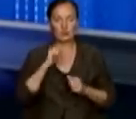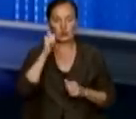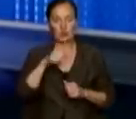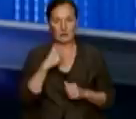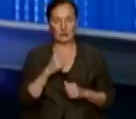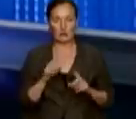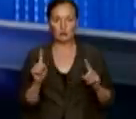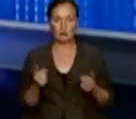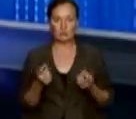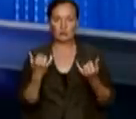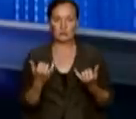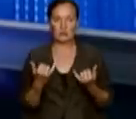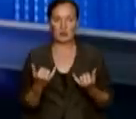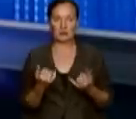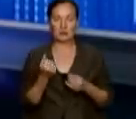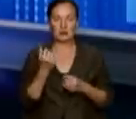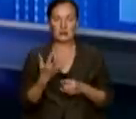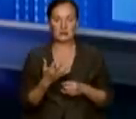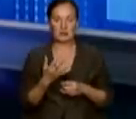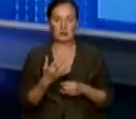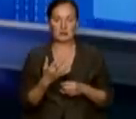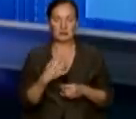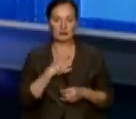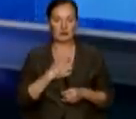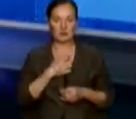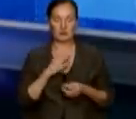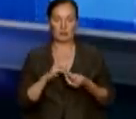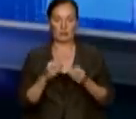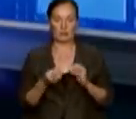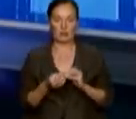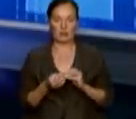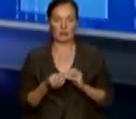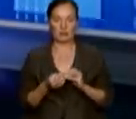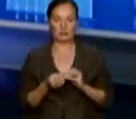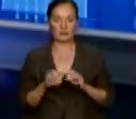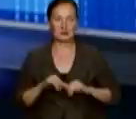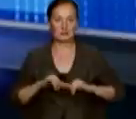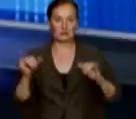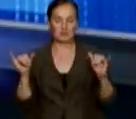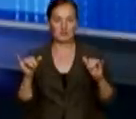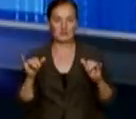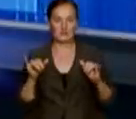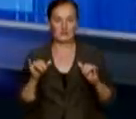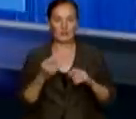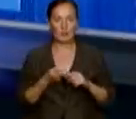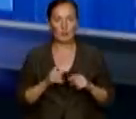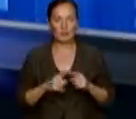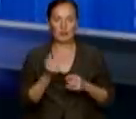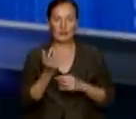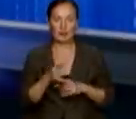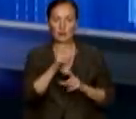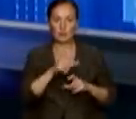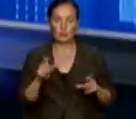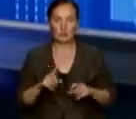чому зараз от настільки остро проблема виросла і збільшилася? Тому що та кількість людей, яка туди приїхала,